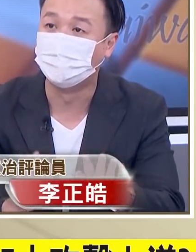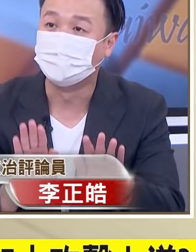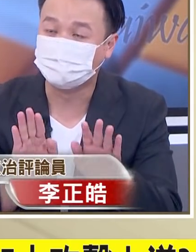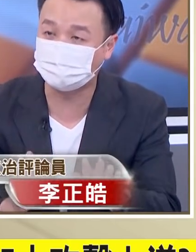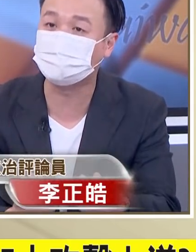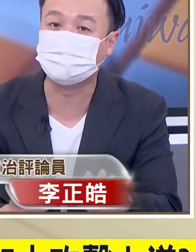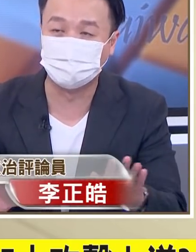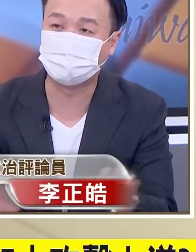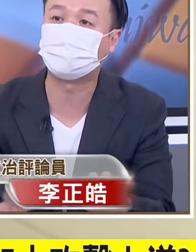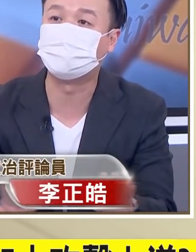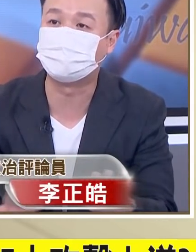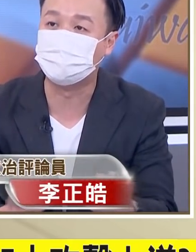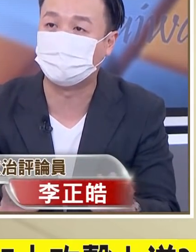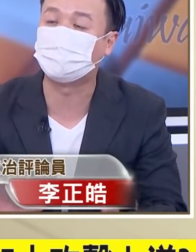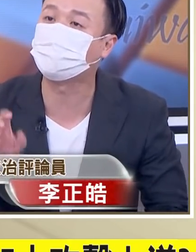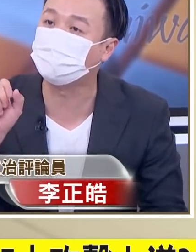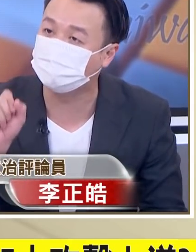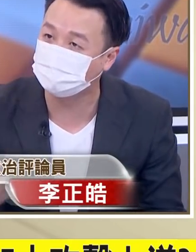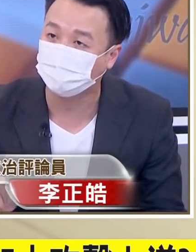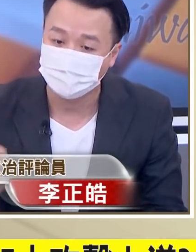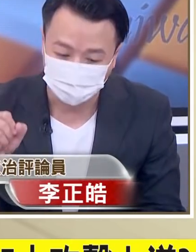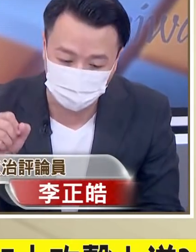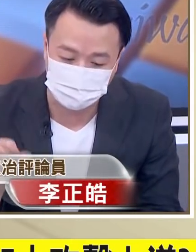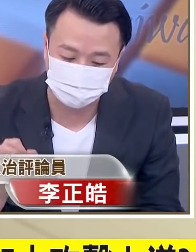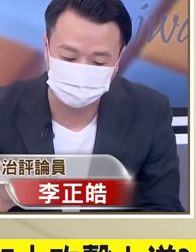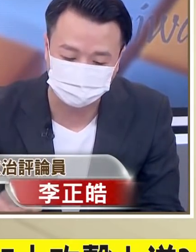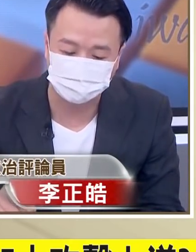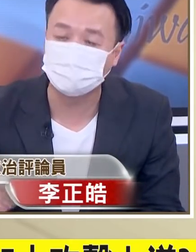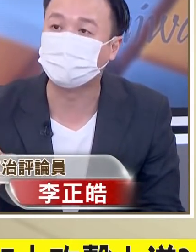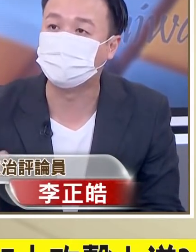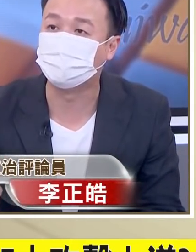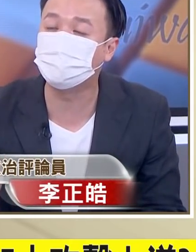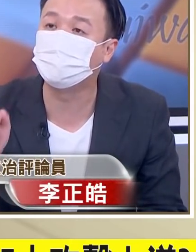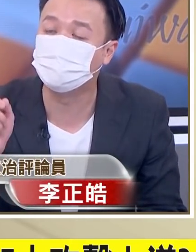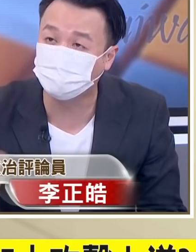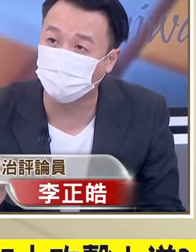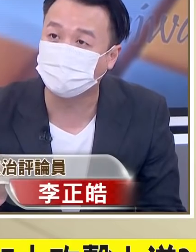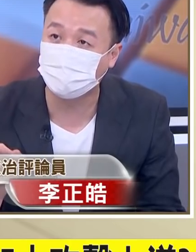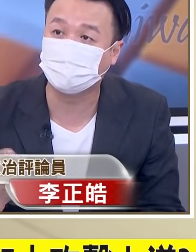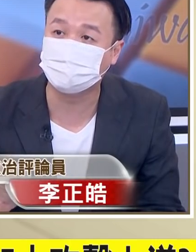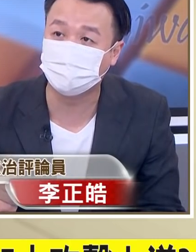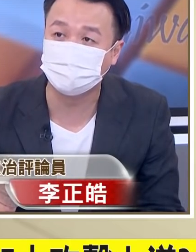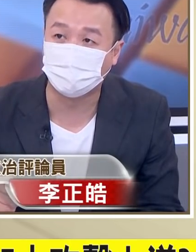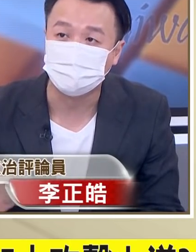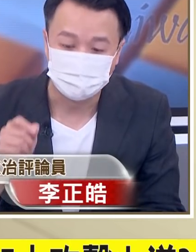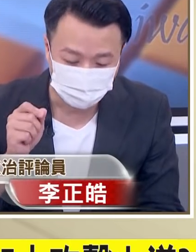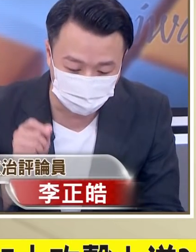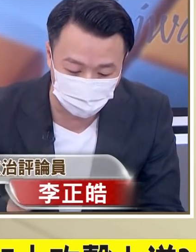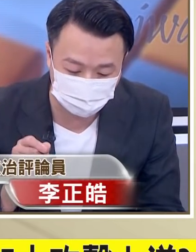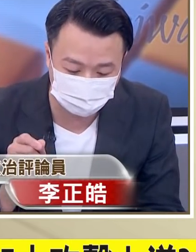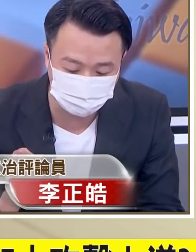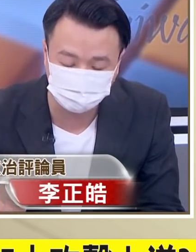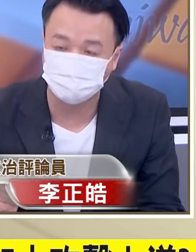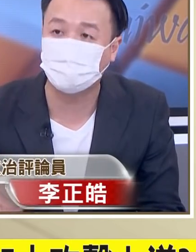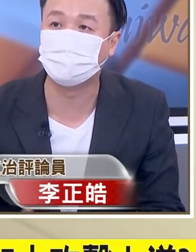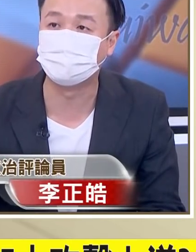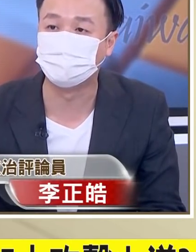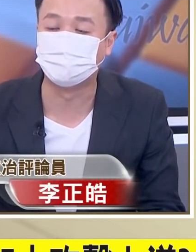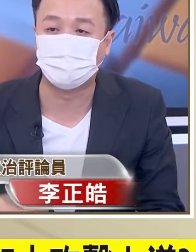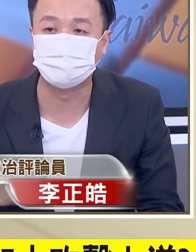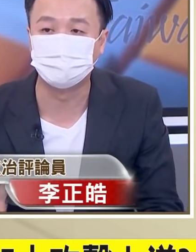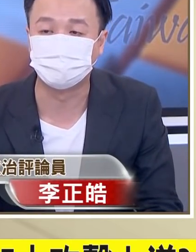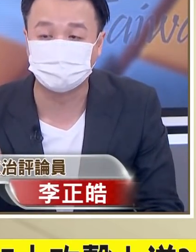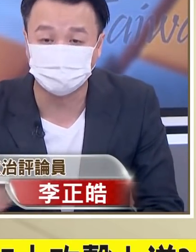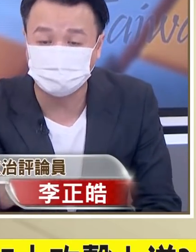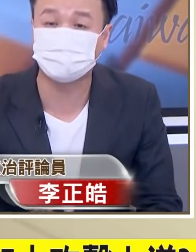cover 过来，这件事情我觉得才是正办的。至于联雅，我也尊重联雅的行为，因为如果联雅可以证明哦，我跟武汉原